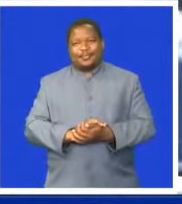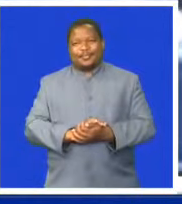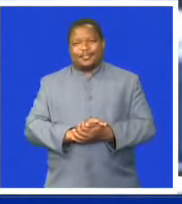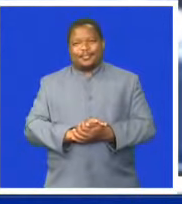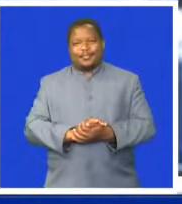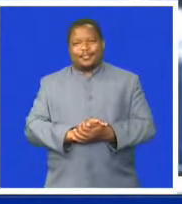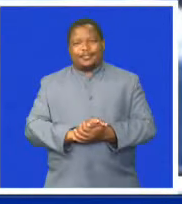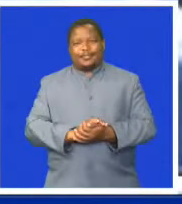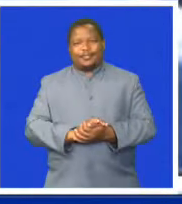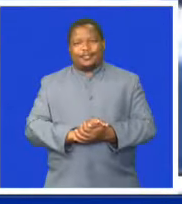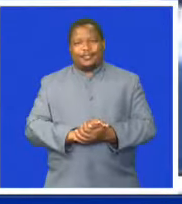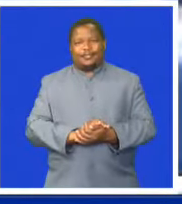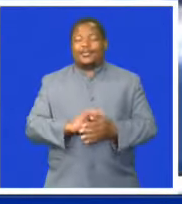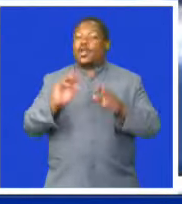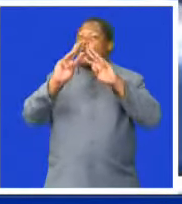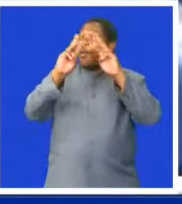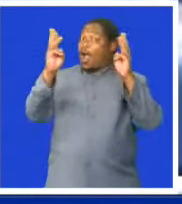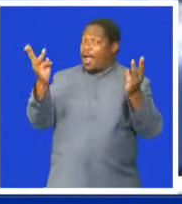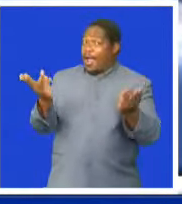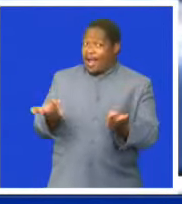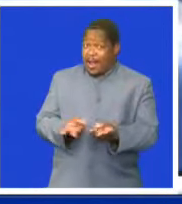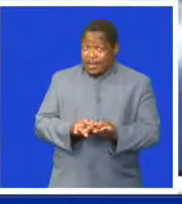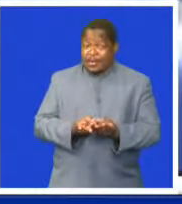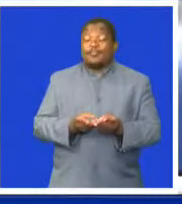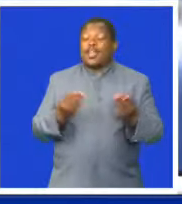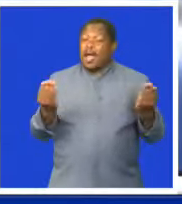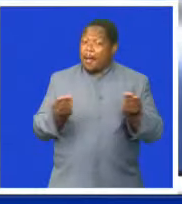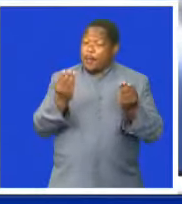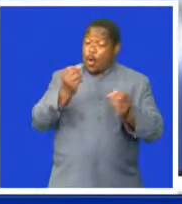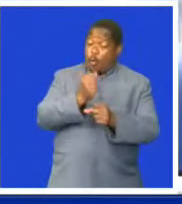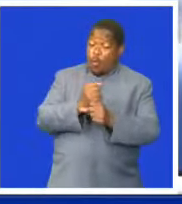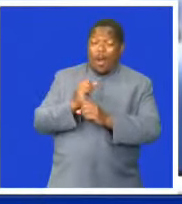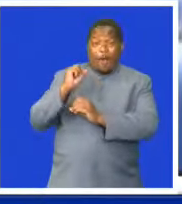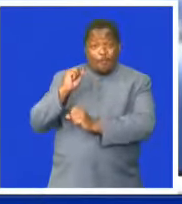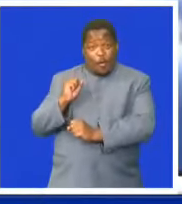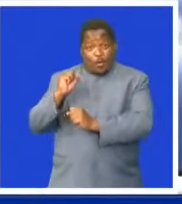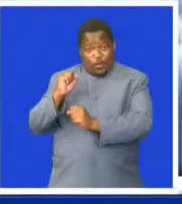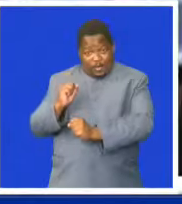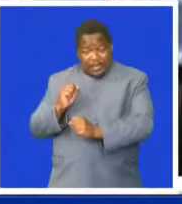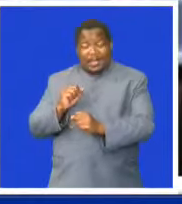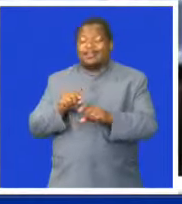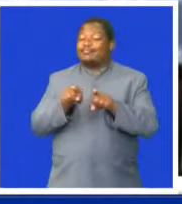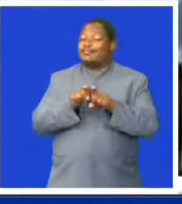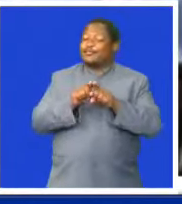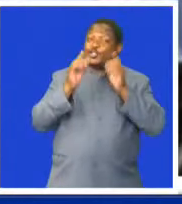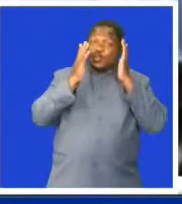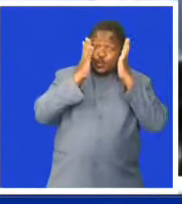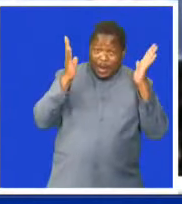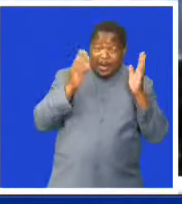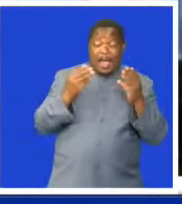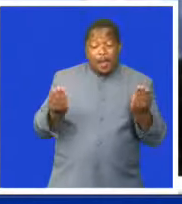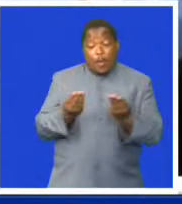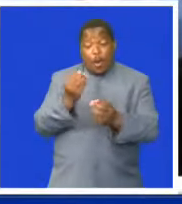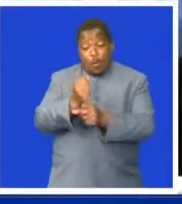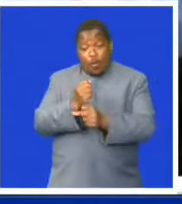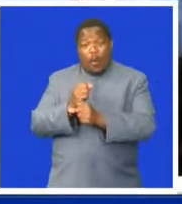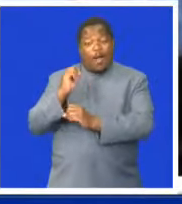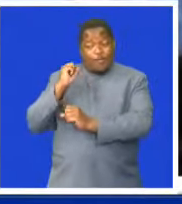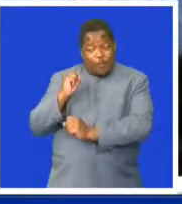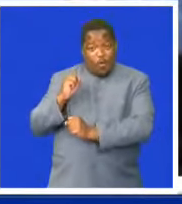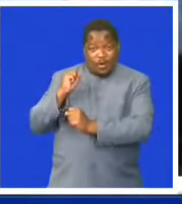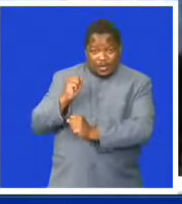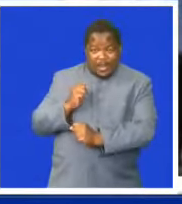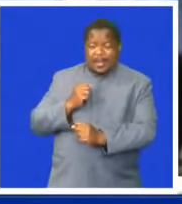leliphunga tehlakalo emavene emhlaba nakule Eswatini adlala indzima lenkulu kubambisa hulumende kulweni netehlakalo bamvu lababhekana